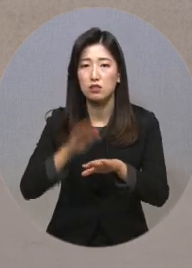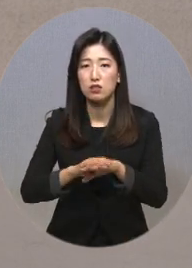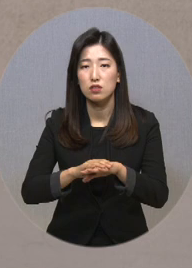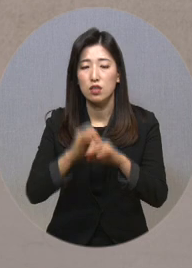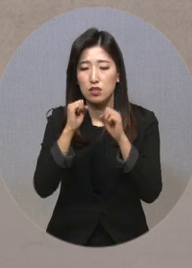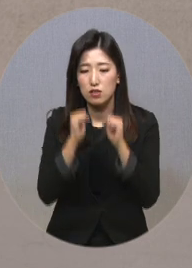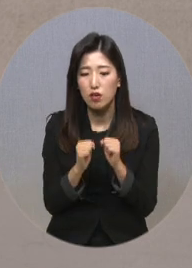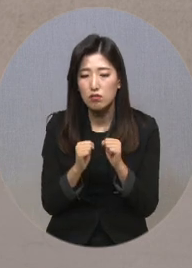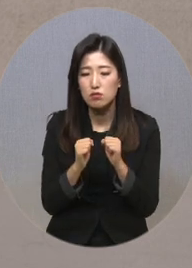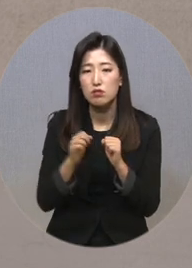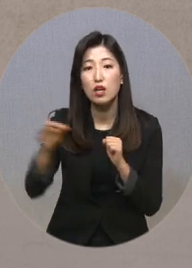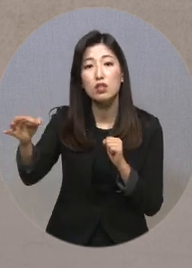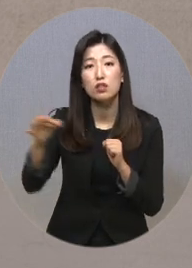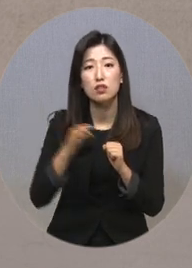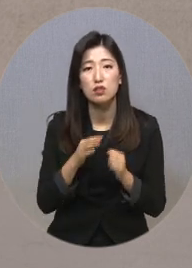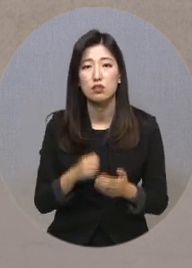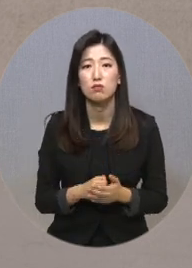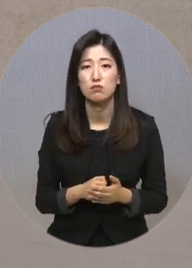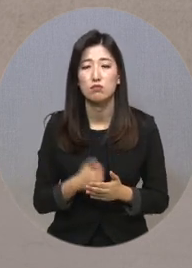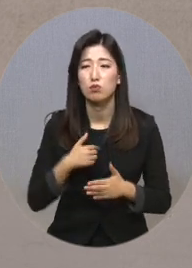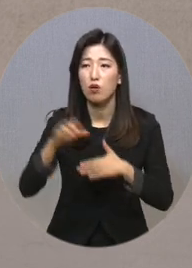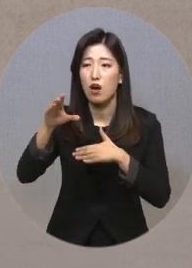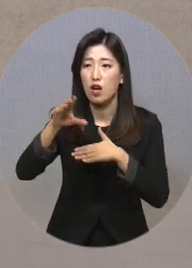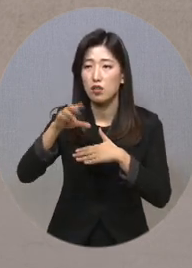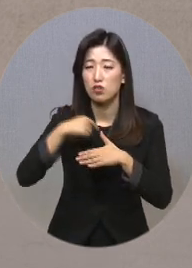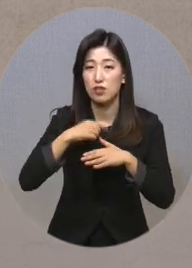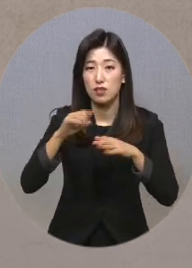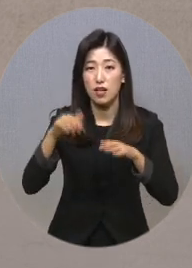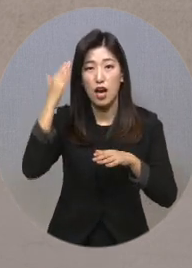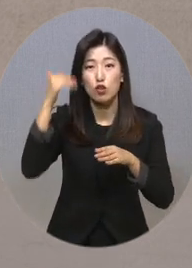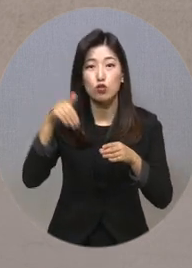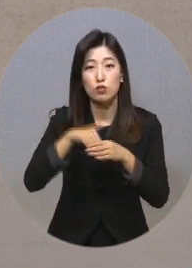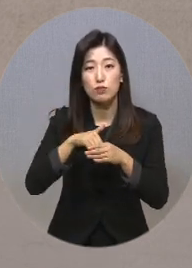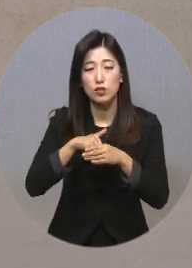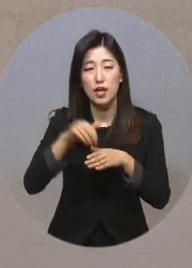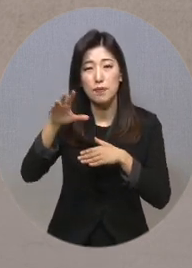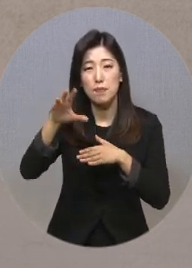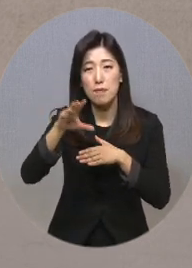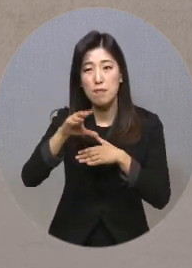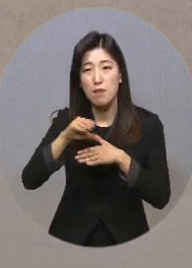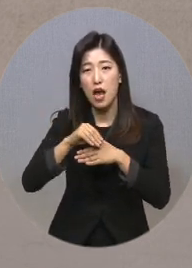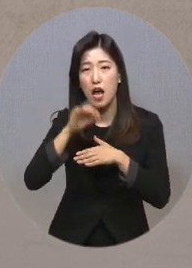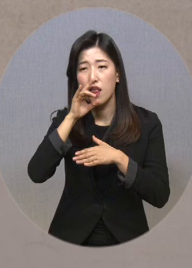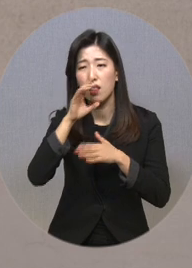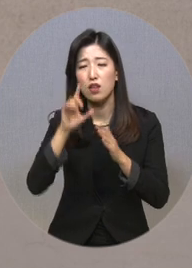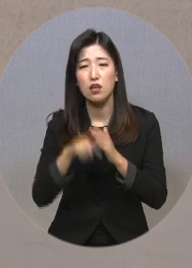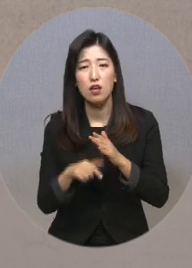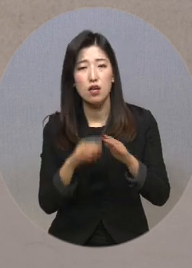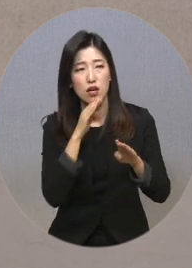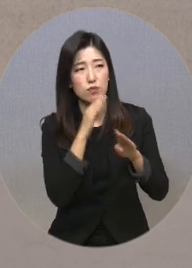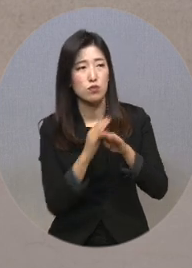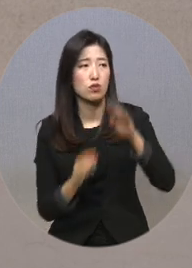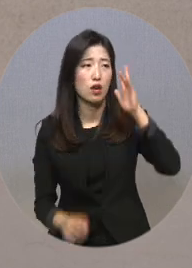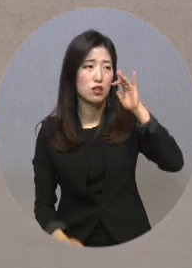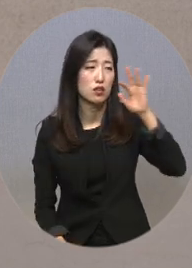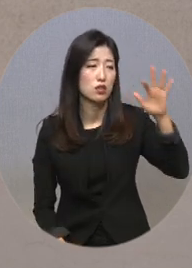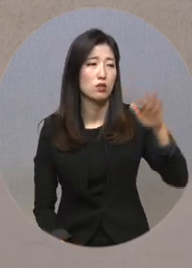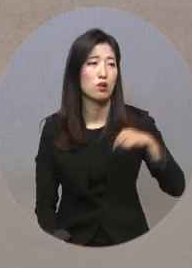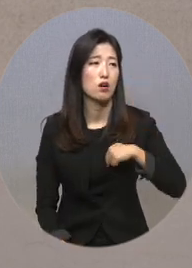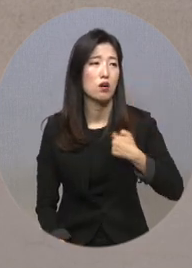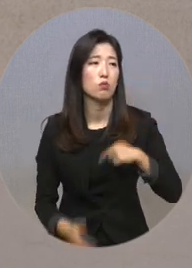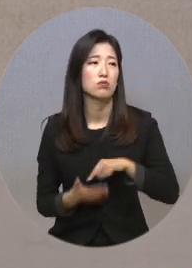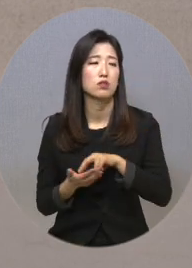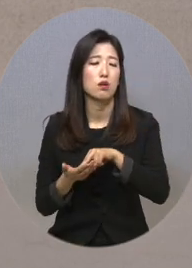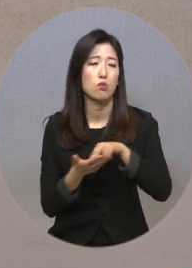사이 부적응 시 경제적인 어려움을 겪고 고향에 대한 그리움과 외로움,